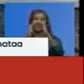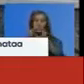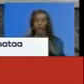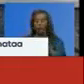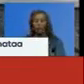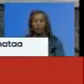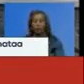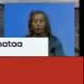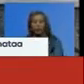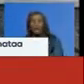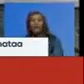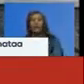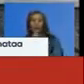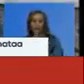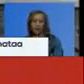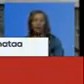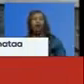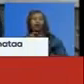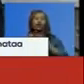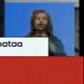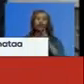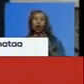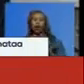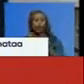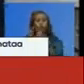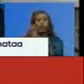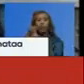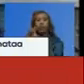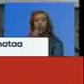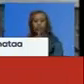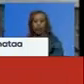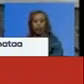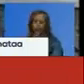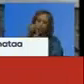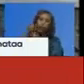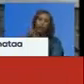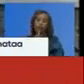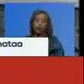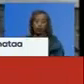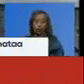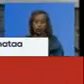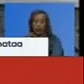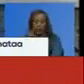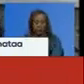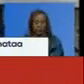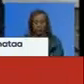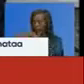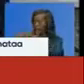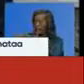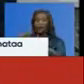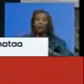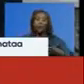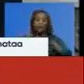እንዲሁም ስለ ብልጽግና ይጮሃሉ፣ ይሟገታሉ፣ ይሞግታሉ። ይህ የስልጣን